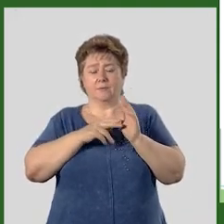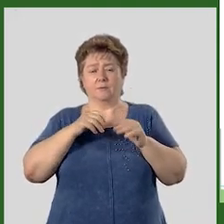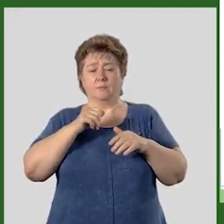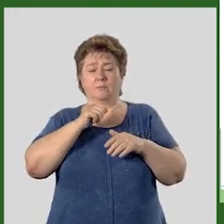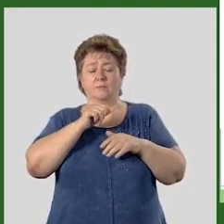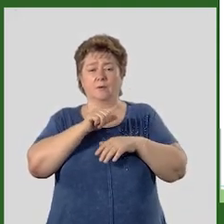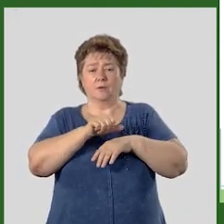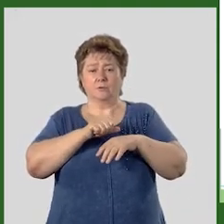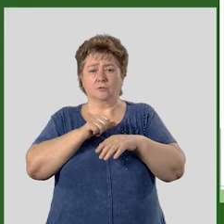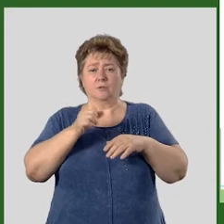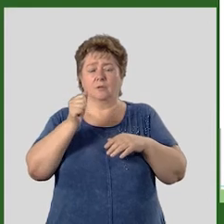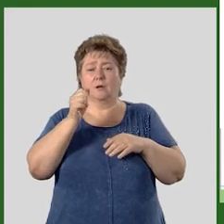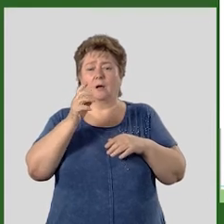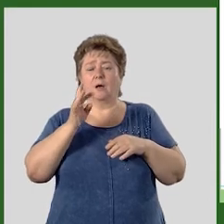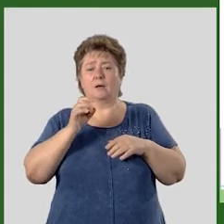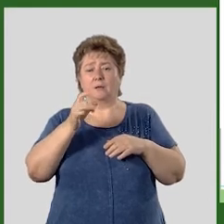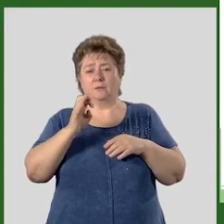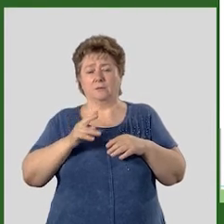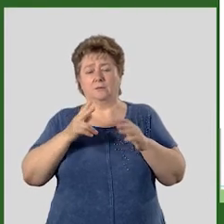а в Аргентине 3 часа.